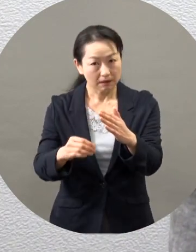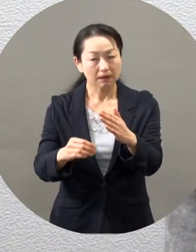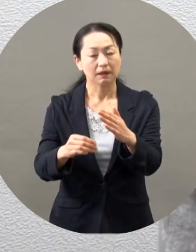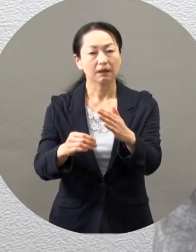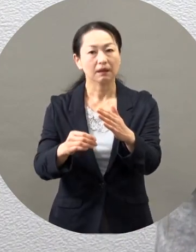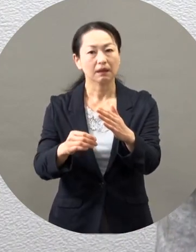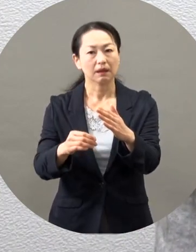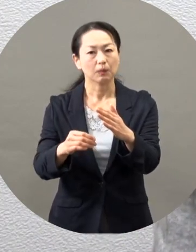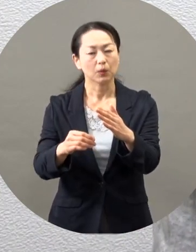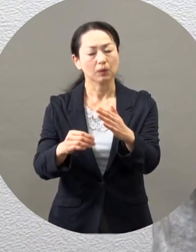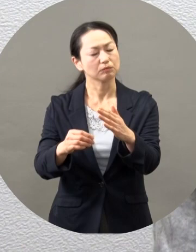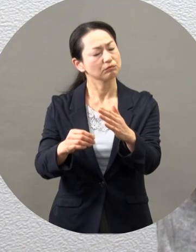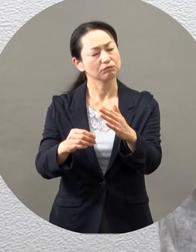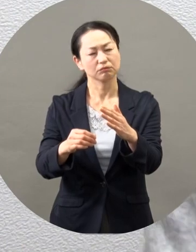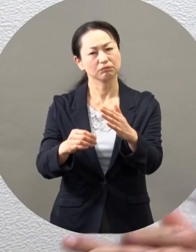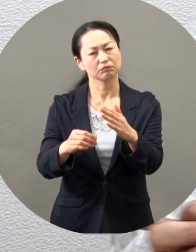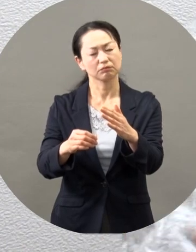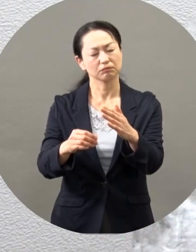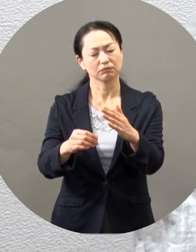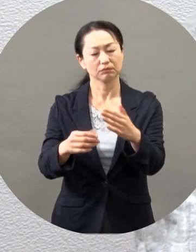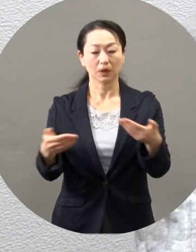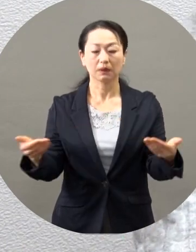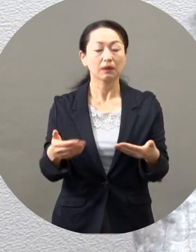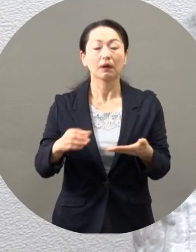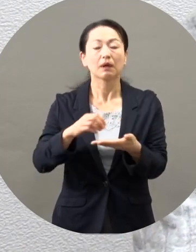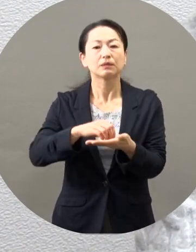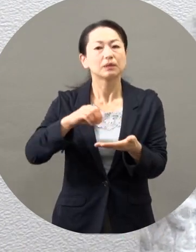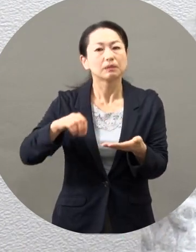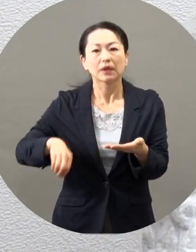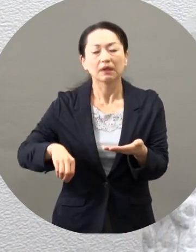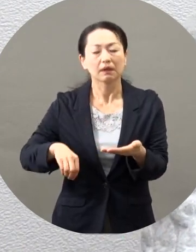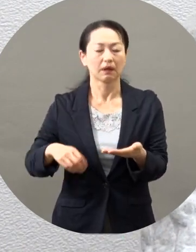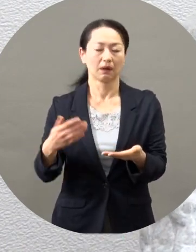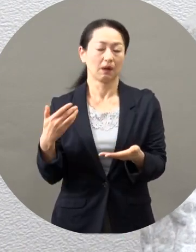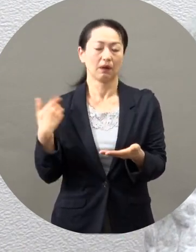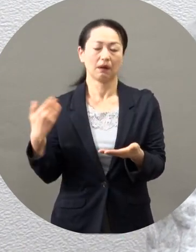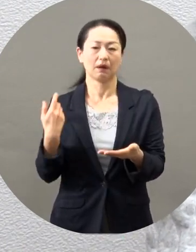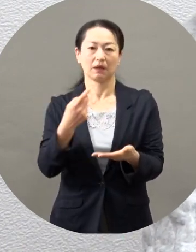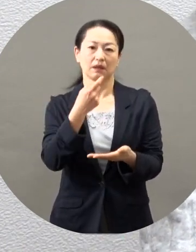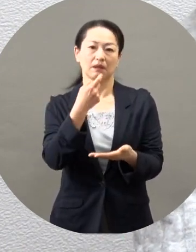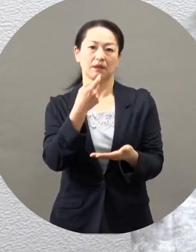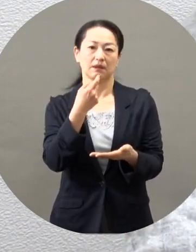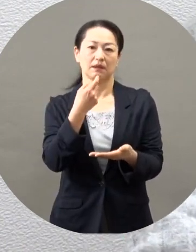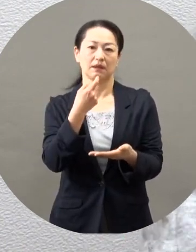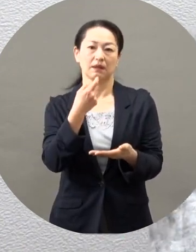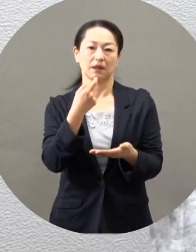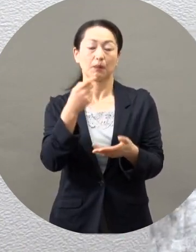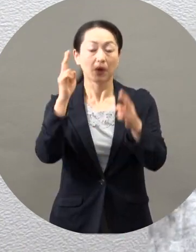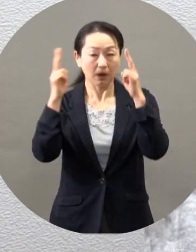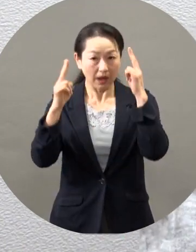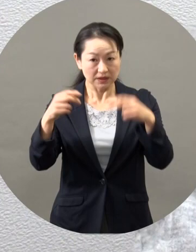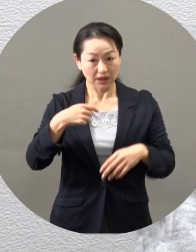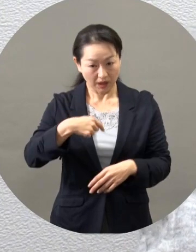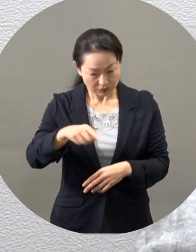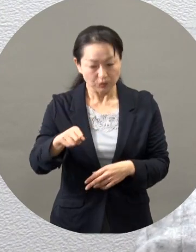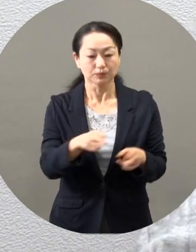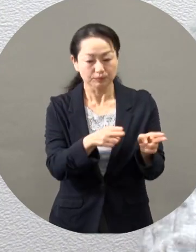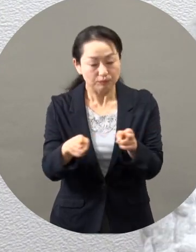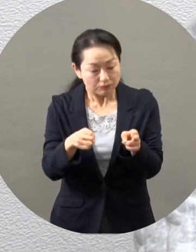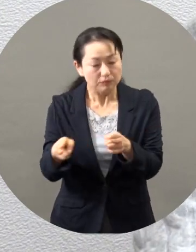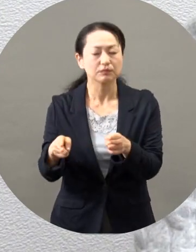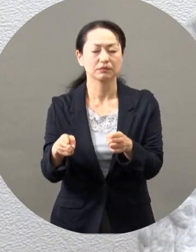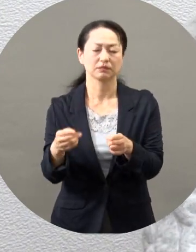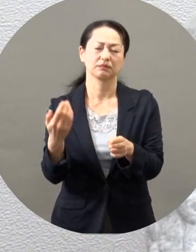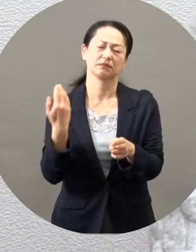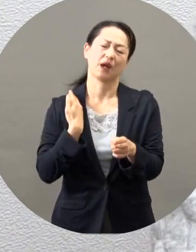てからも全然退職してることの認識もなくて会社行こうとしちゃったりとか